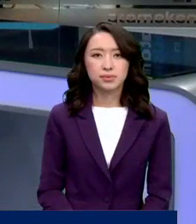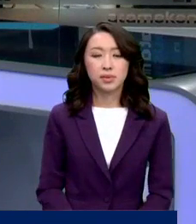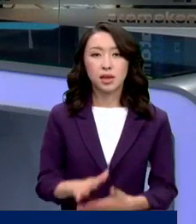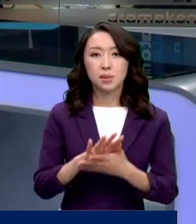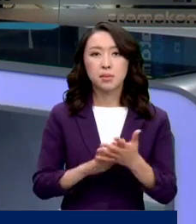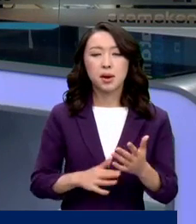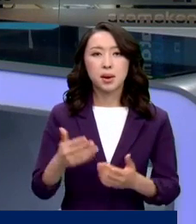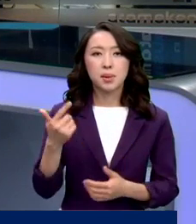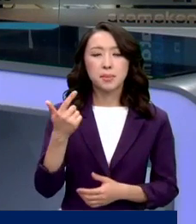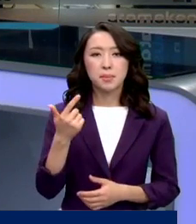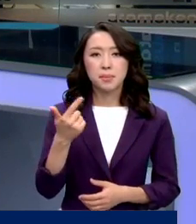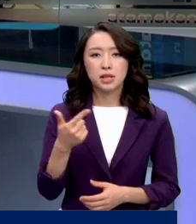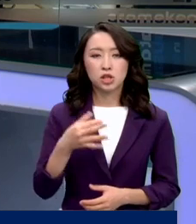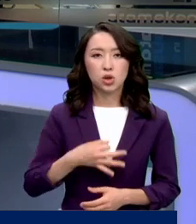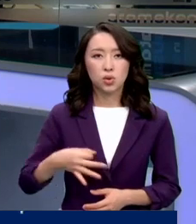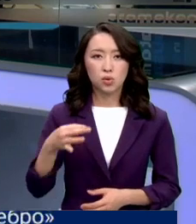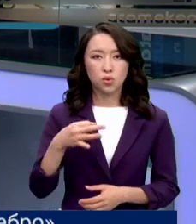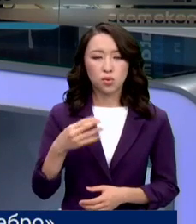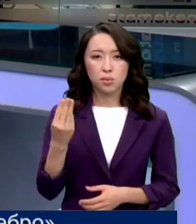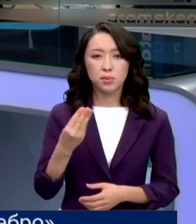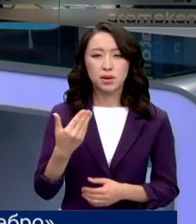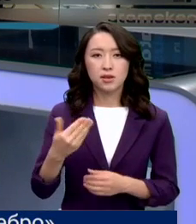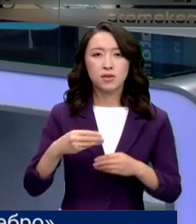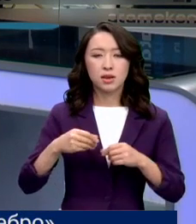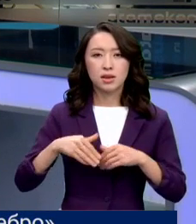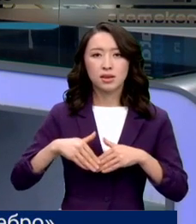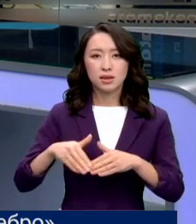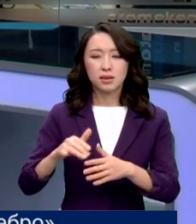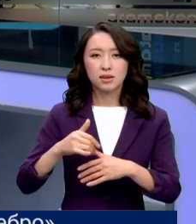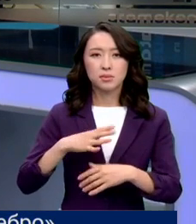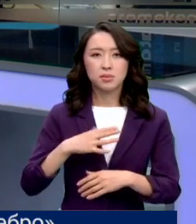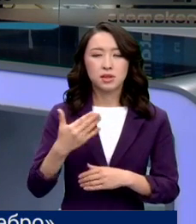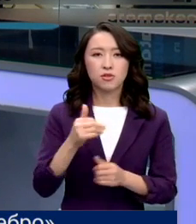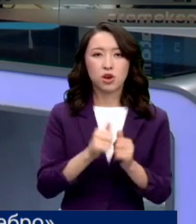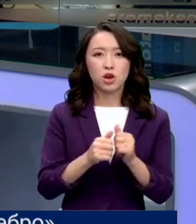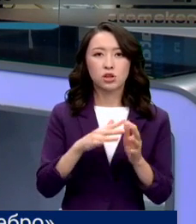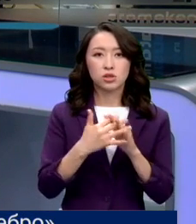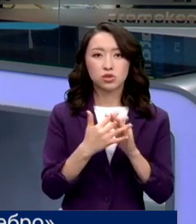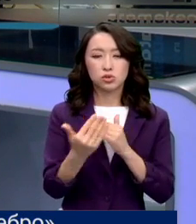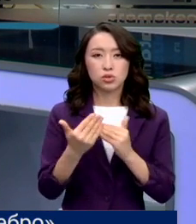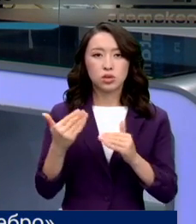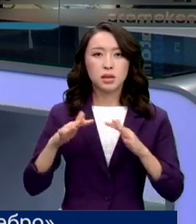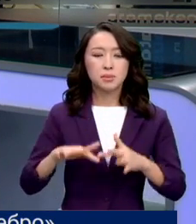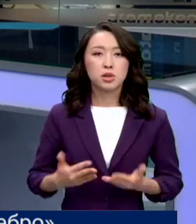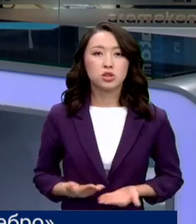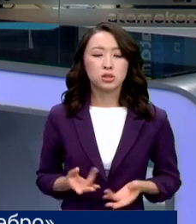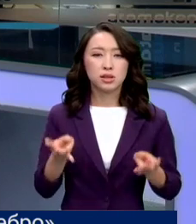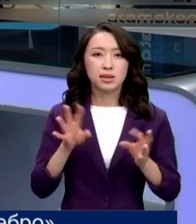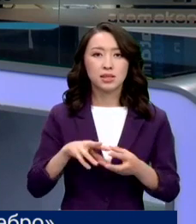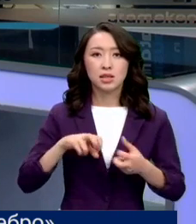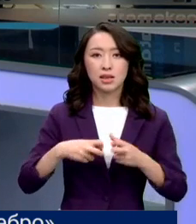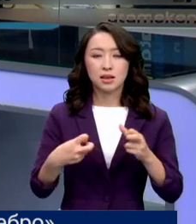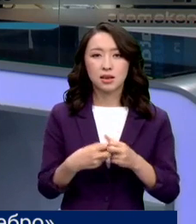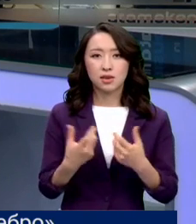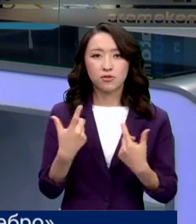Продолжим. В Мангистауской области подвижные пески засыпали окраины сел Жарма, Саускан и Сазда. Местные жители остались с экопроблемой